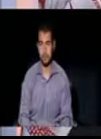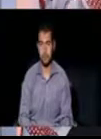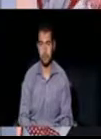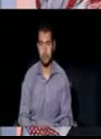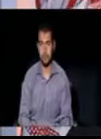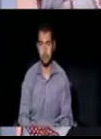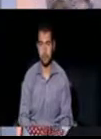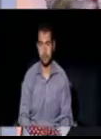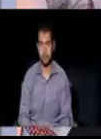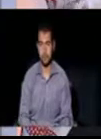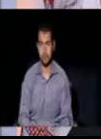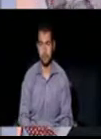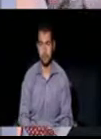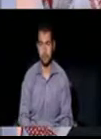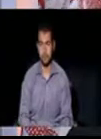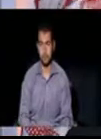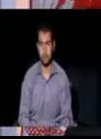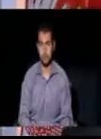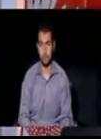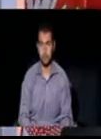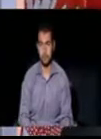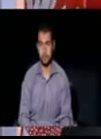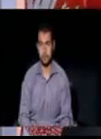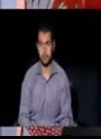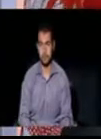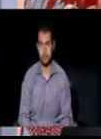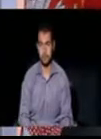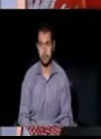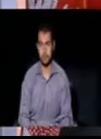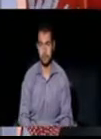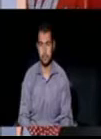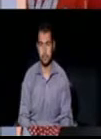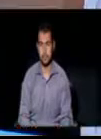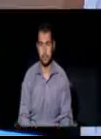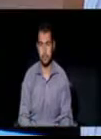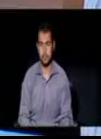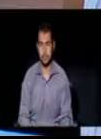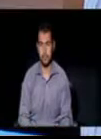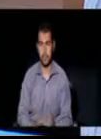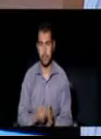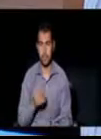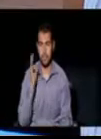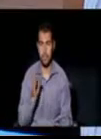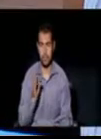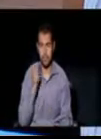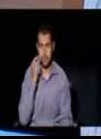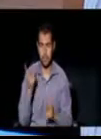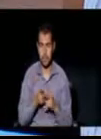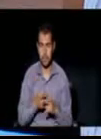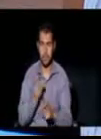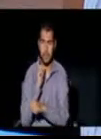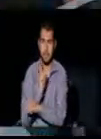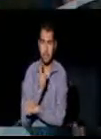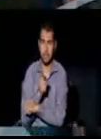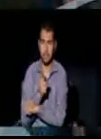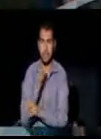إحساس هيفهمونا بالسهل وهيتعلموا لغة الإشارة بالسهل. يعني طالبة إن الناس أول حاجة لازم نتعلم لغة الإشارة.